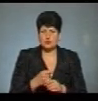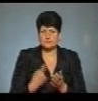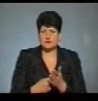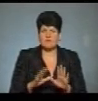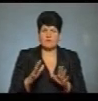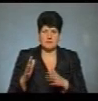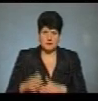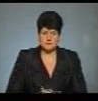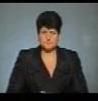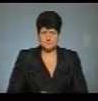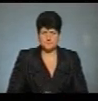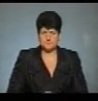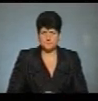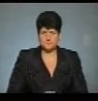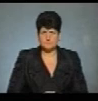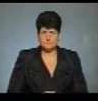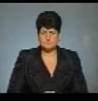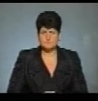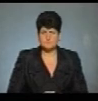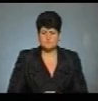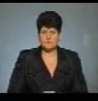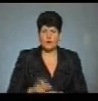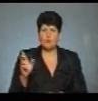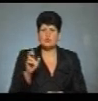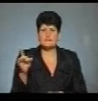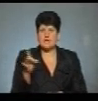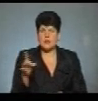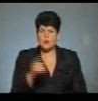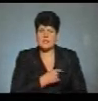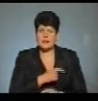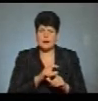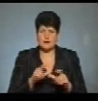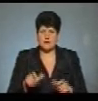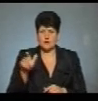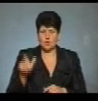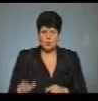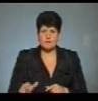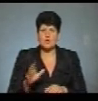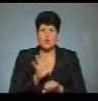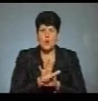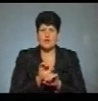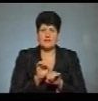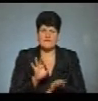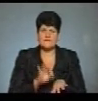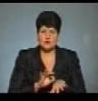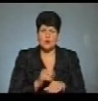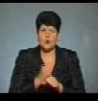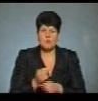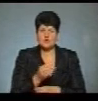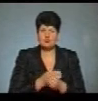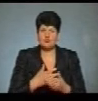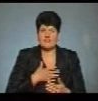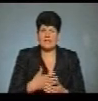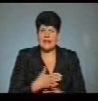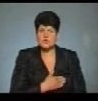випадків коронавірусу. У Борщівській районній лікарні пацієнтам з коронавірусом роблять штучну вентиляцію легень